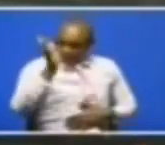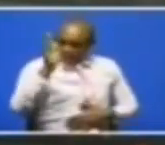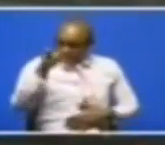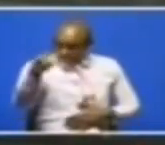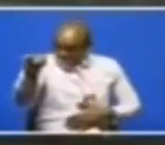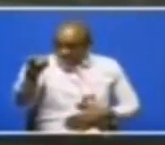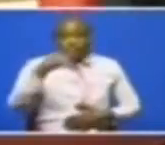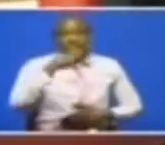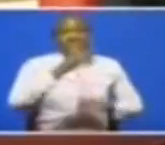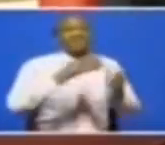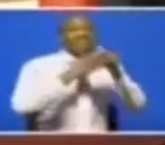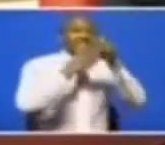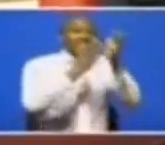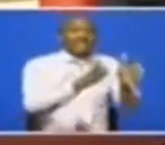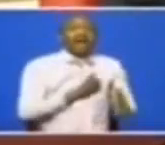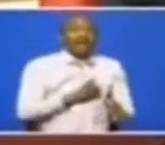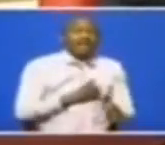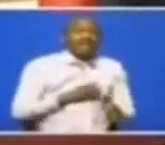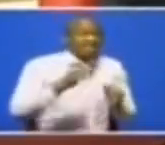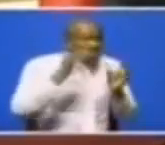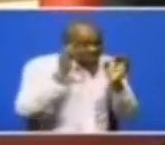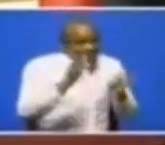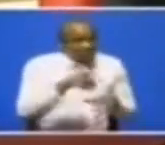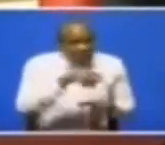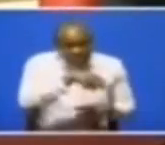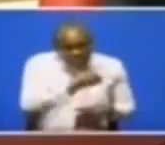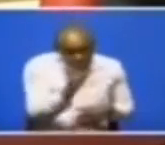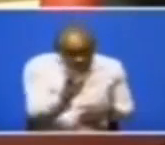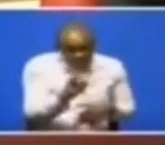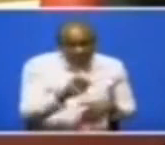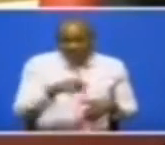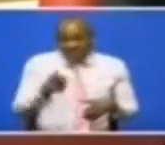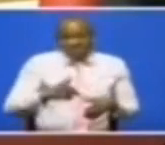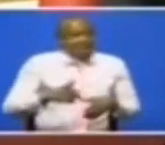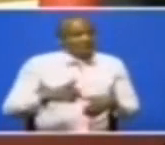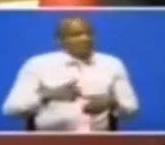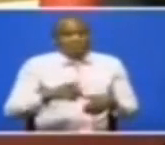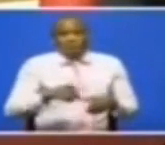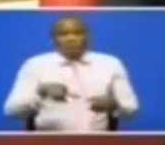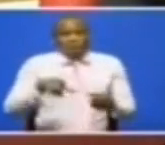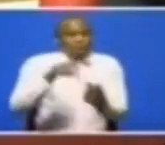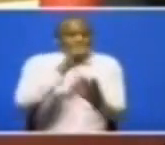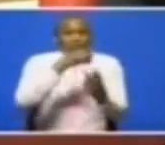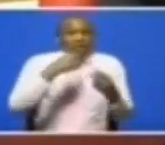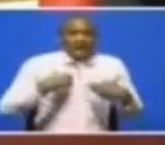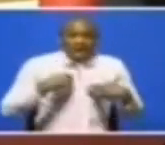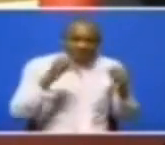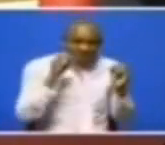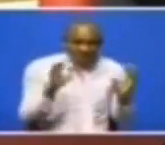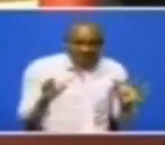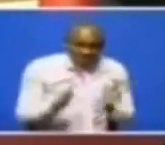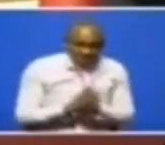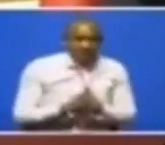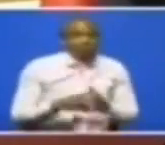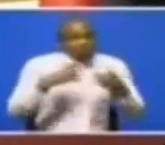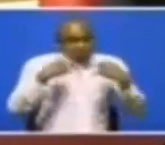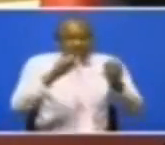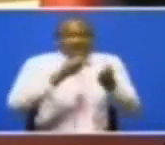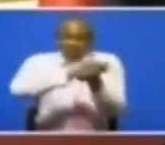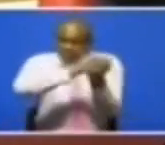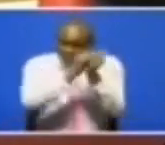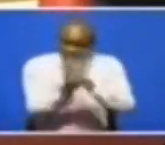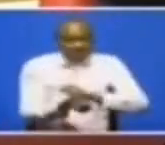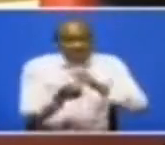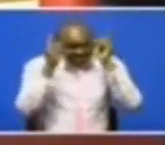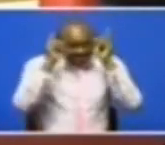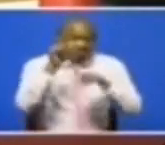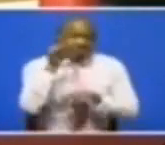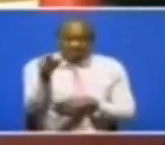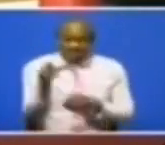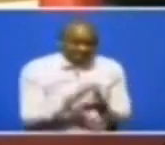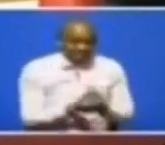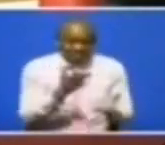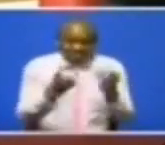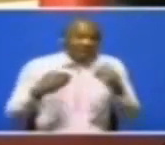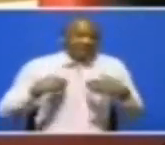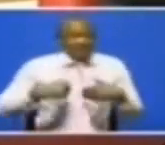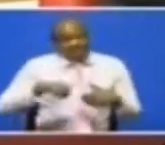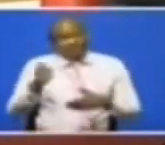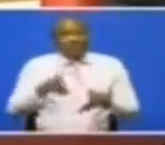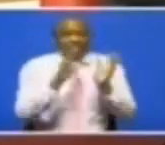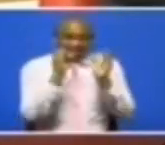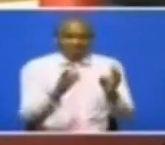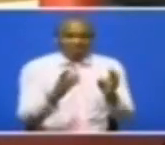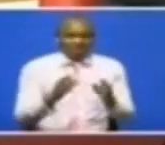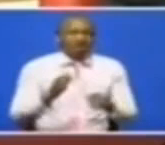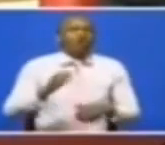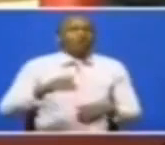kama kiongozi, ikiwa hauna nafasi nyingine ya kujaribu kubadili huo uamuzi,